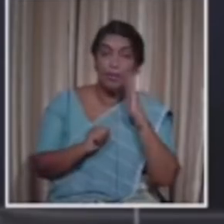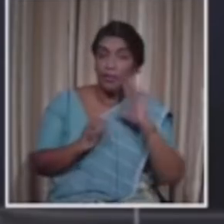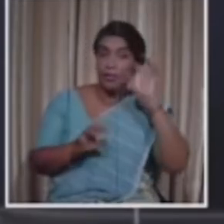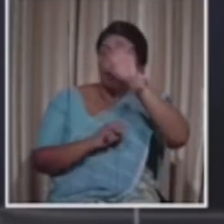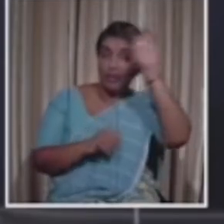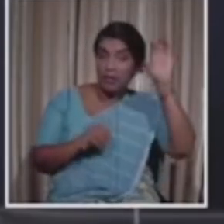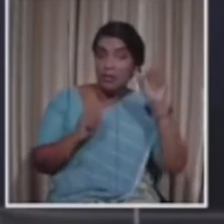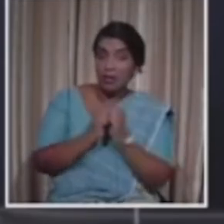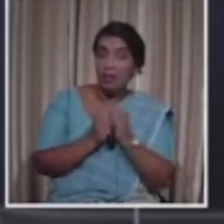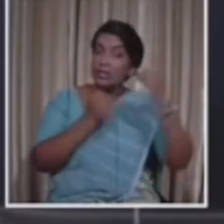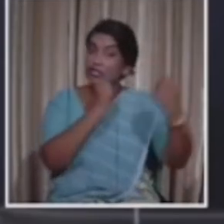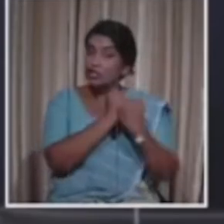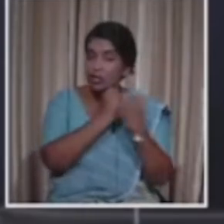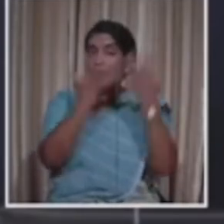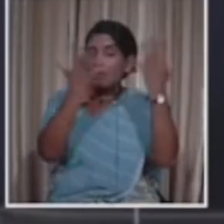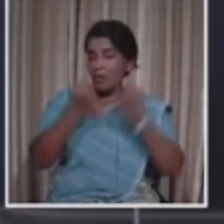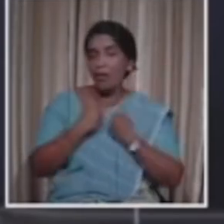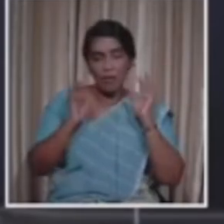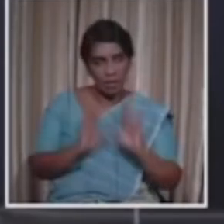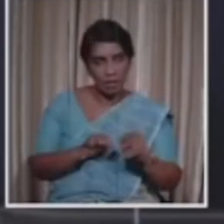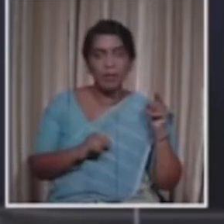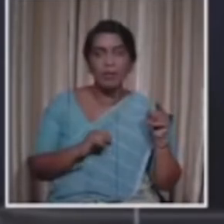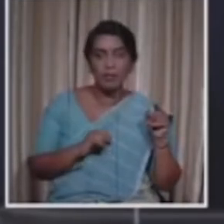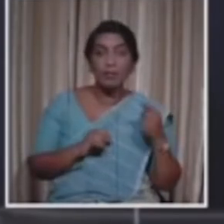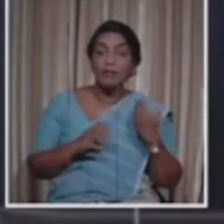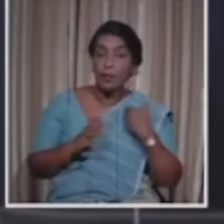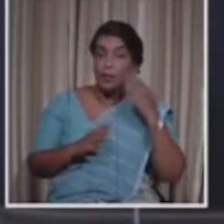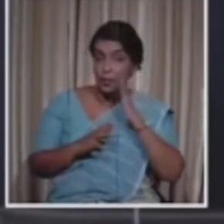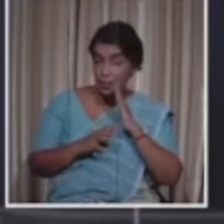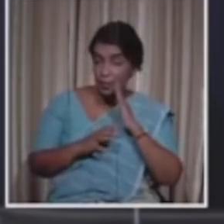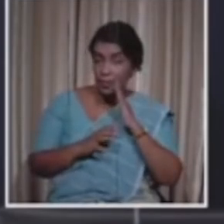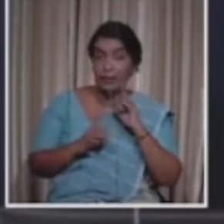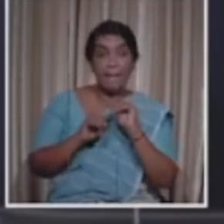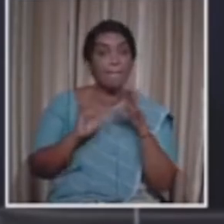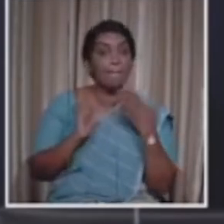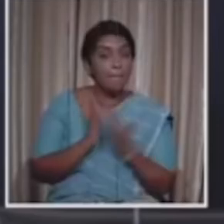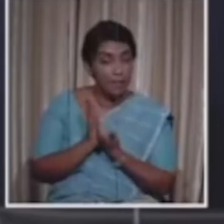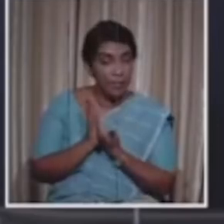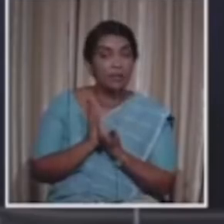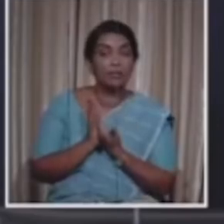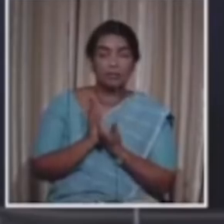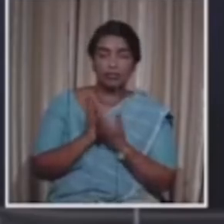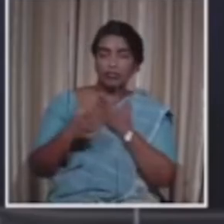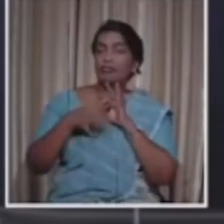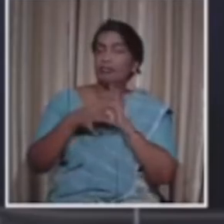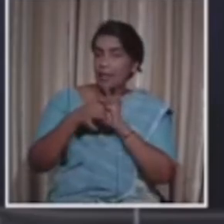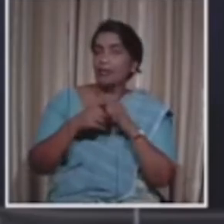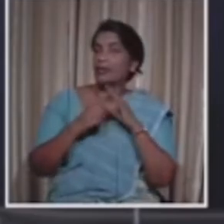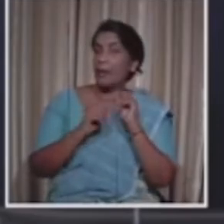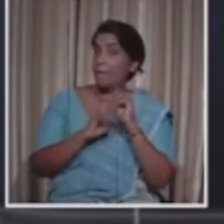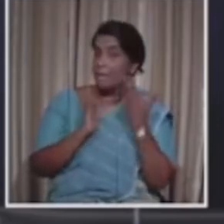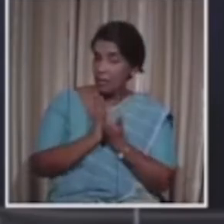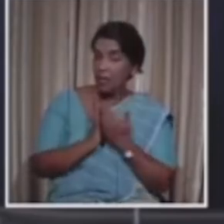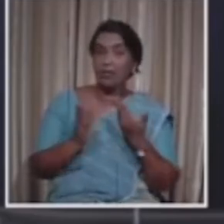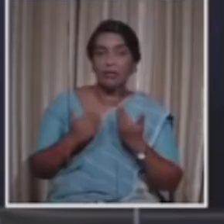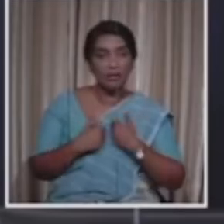ගන්න පුළුවන් ආගේ සහයෝගය අපි ගන්න ඕනේ අපේ විදේශ ප්‍රතිපත්තිය නොබැඳි ප්‍රතිපත්තිය මත පිහිටලා